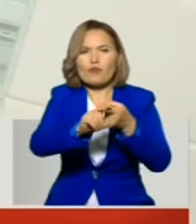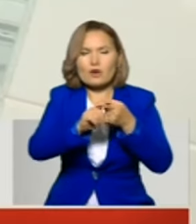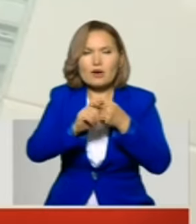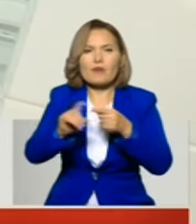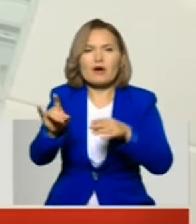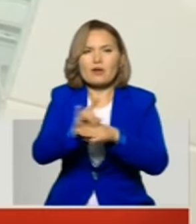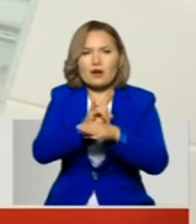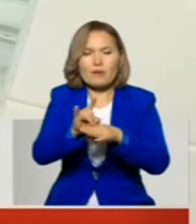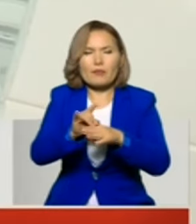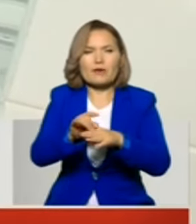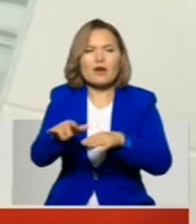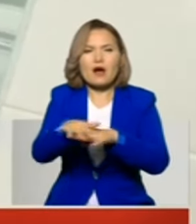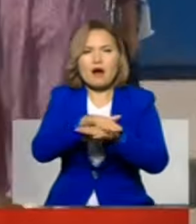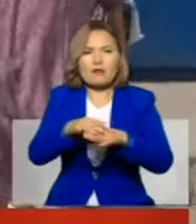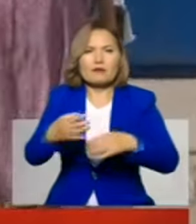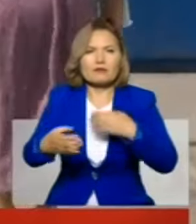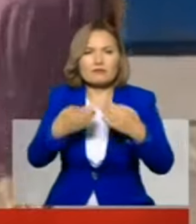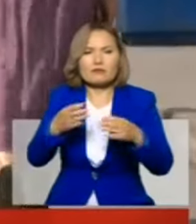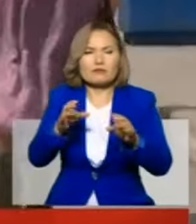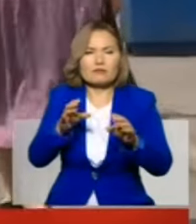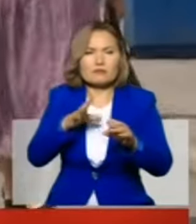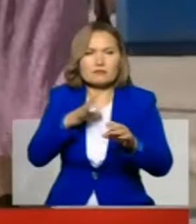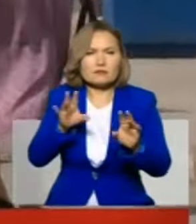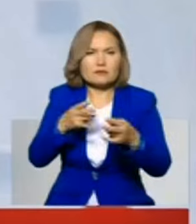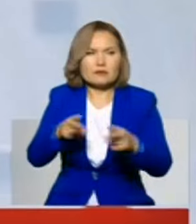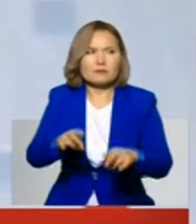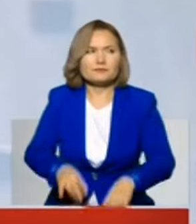жатқанын айтып, жұртты дүрліктірген.